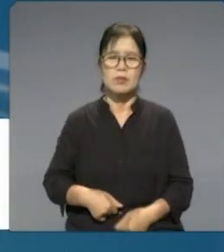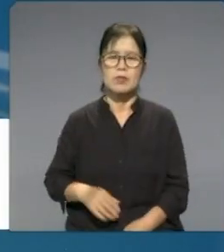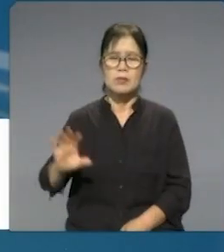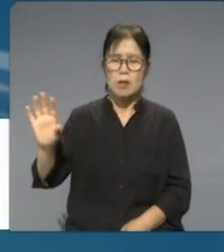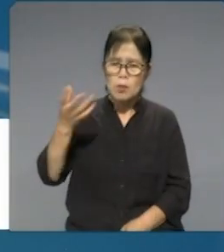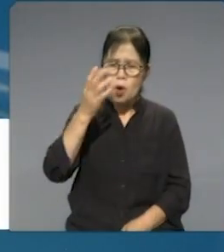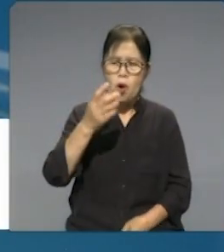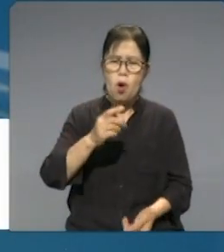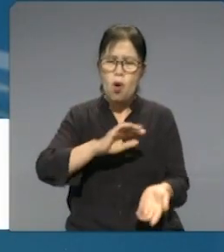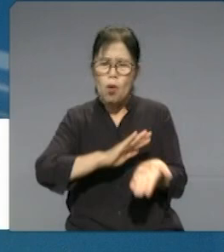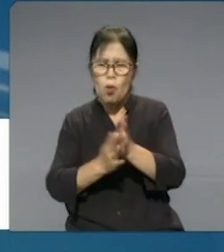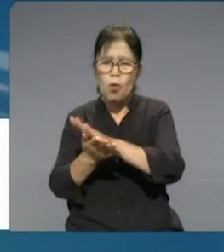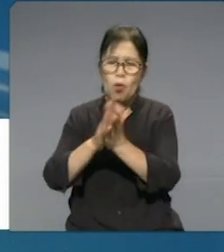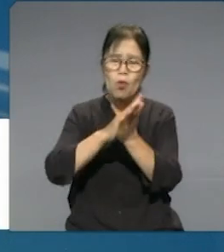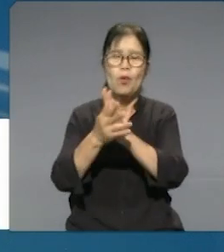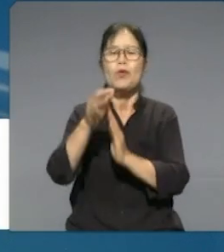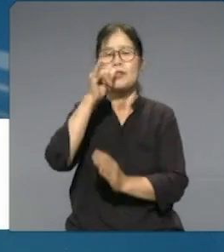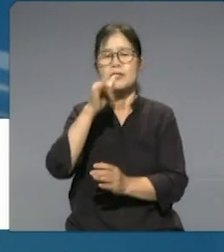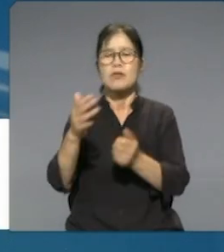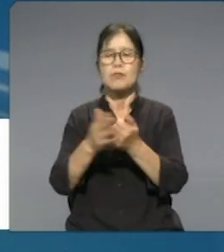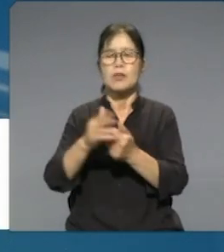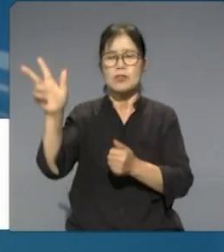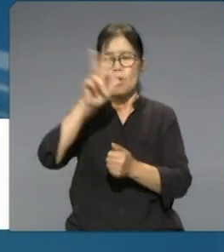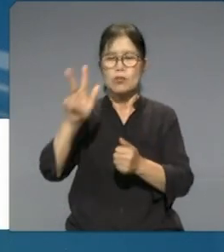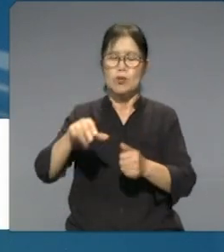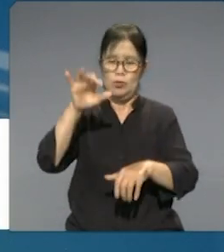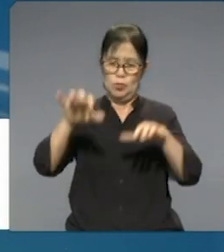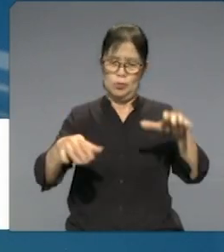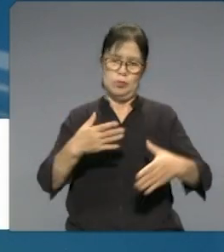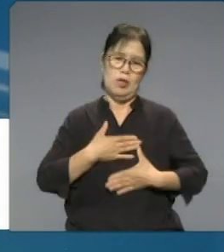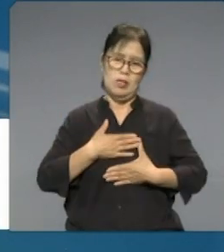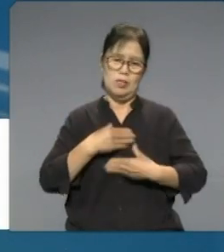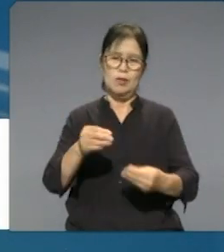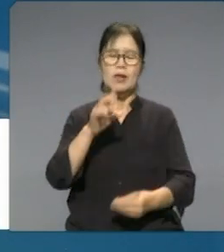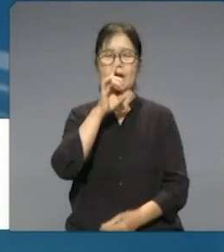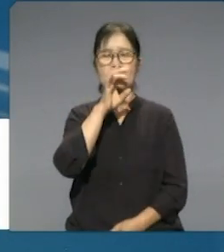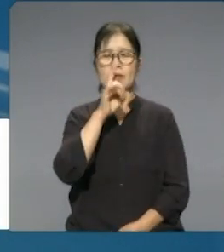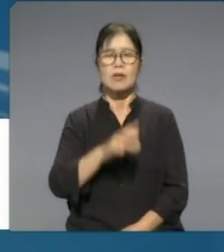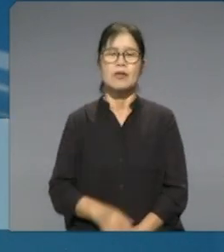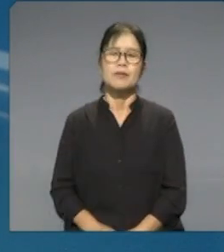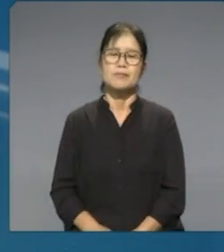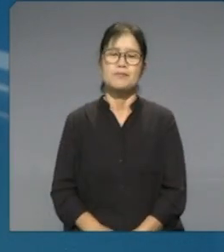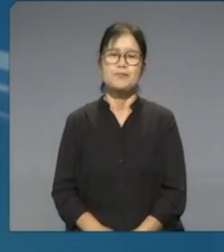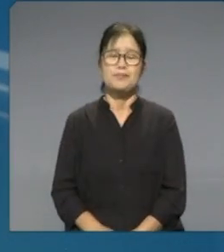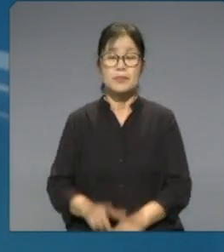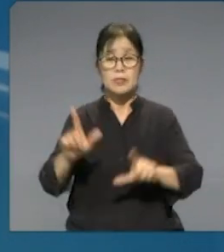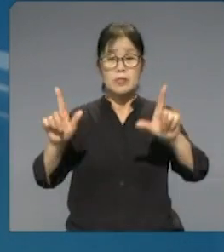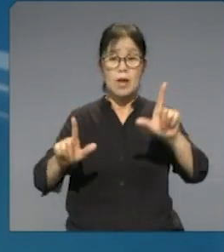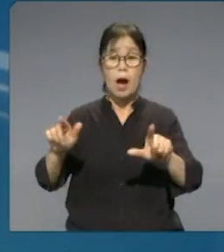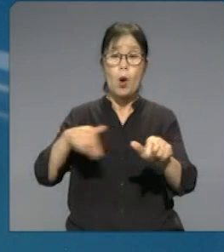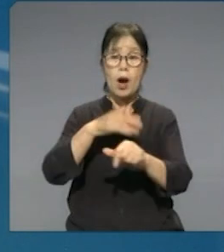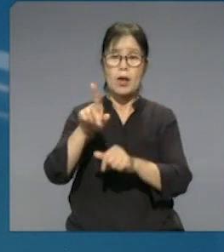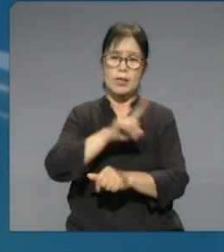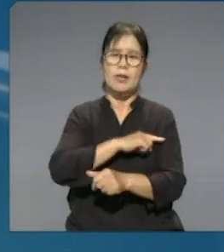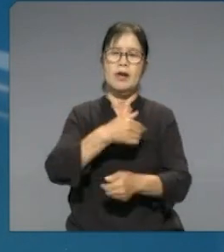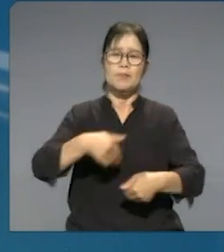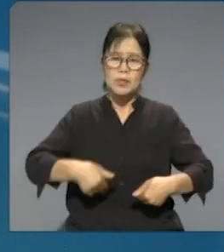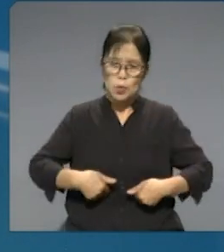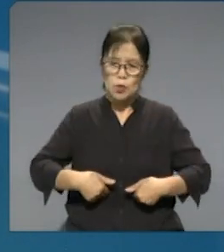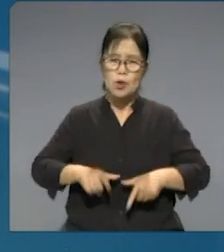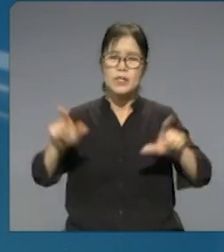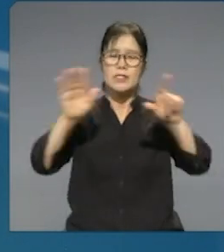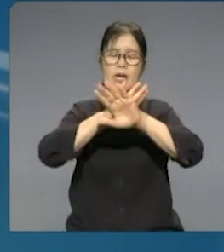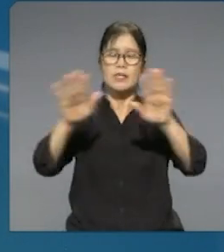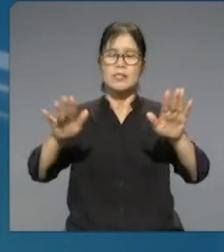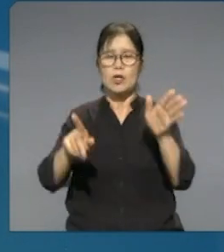경로가 계속해서 변하고 있는데요. 예. 그래서 전국 어느 지역도 안전한 곳이 없습니다. 이 상황에서 가장 필요한 게 그래서